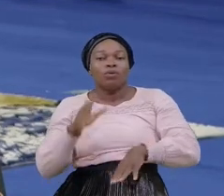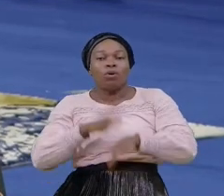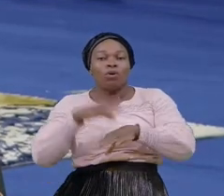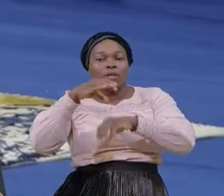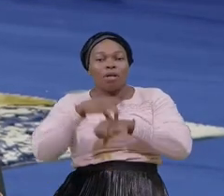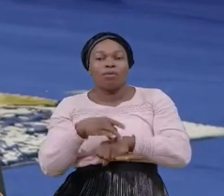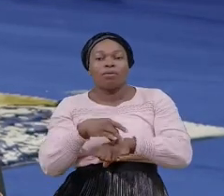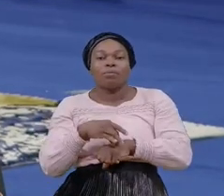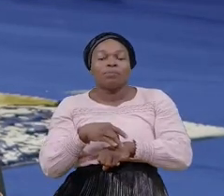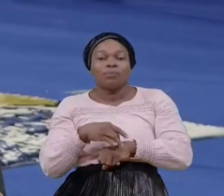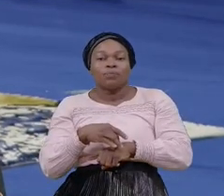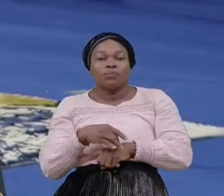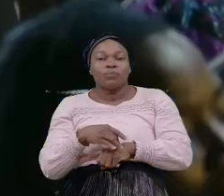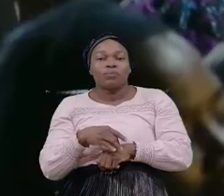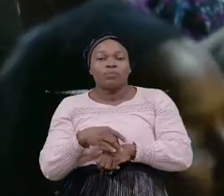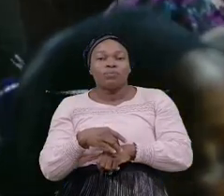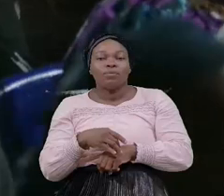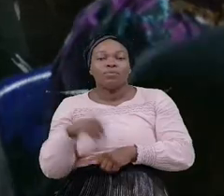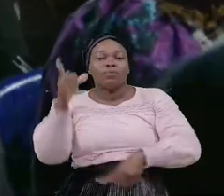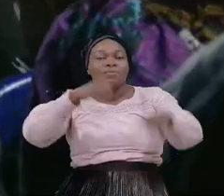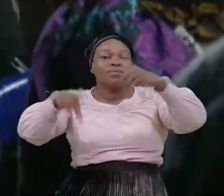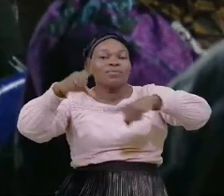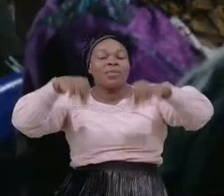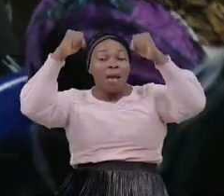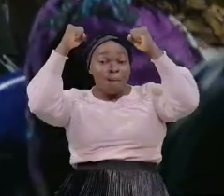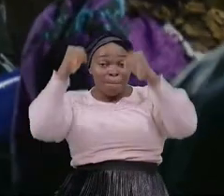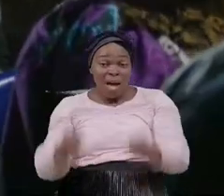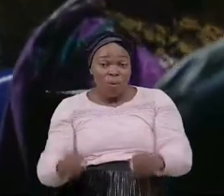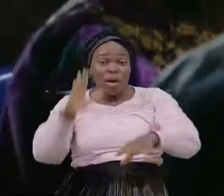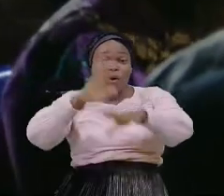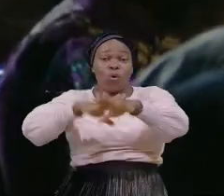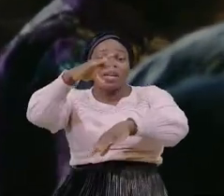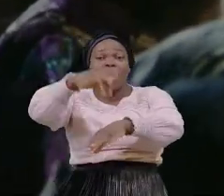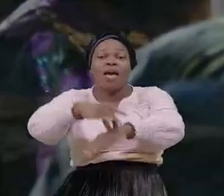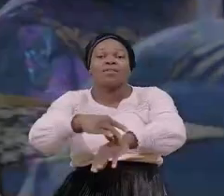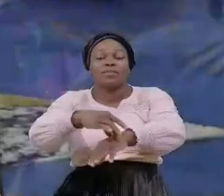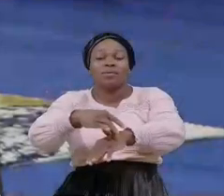sur la terre le pouvoir. Que quelqu'un crie le pouvoir sur la terre.